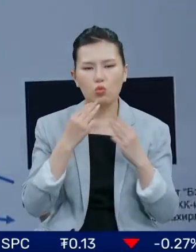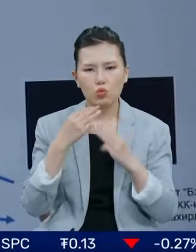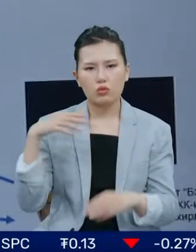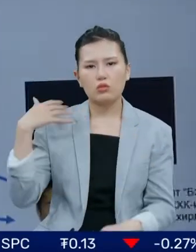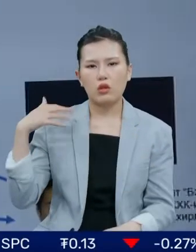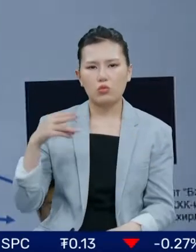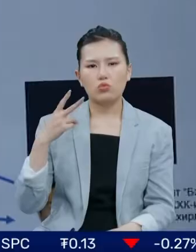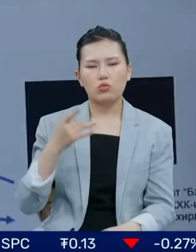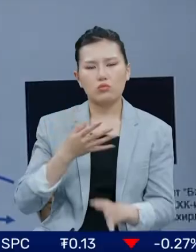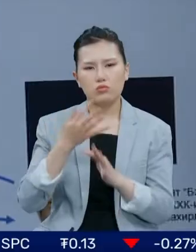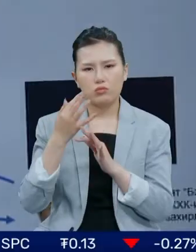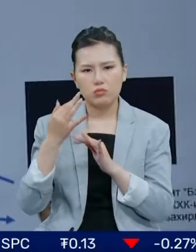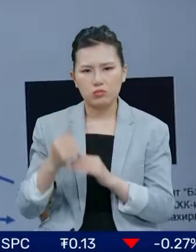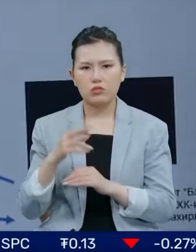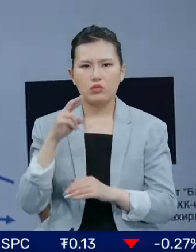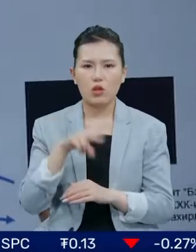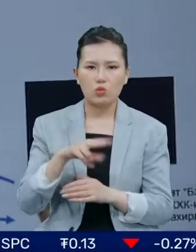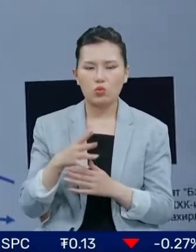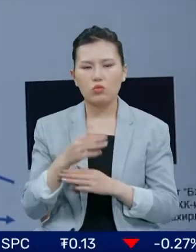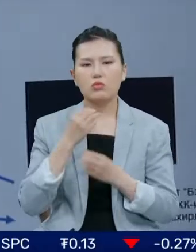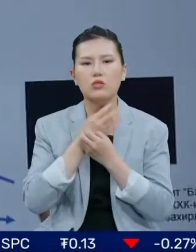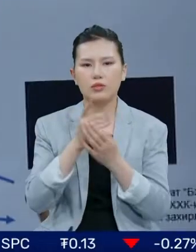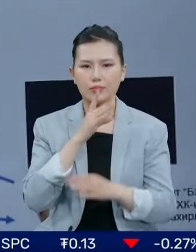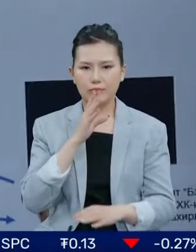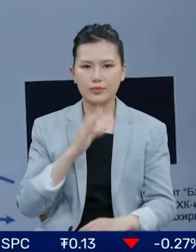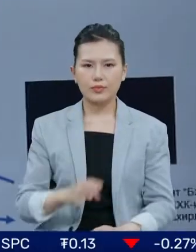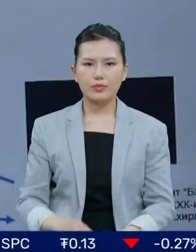ялын тогтоолоо танилцуулах юм байна. Өмнө буюу 1 жилийн өмнө